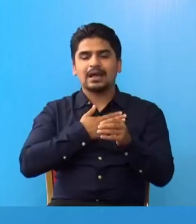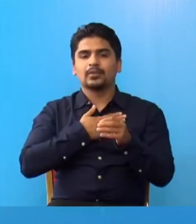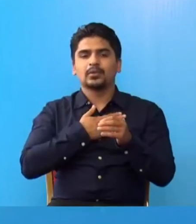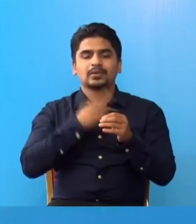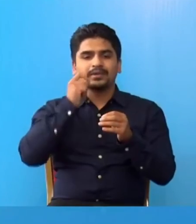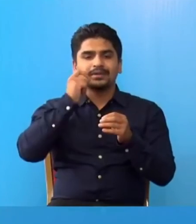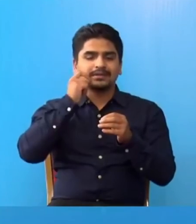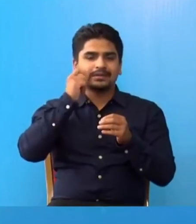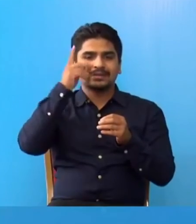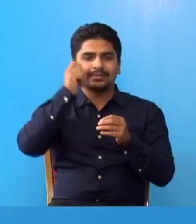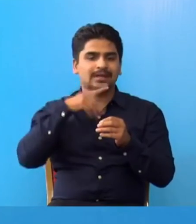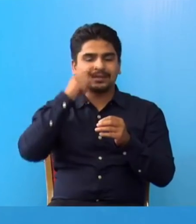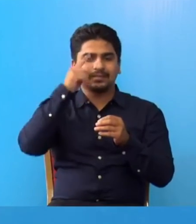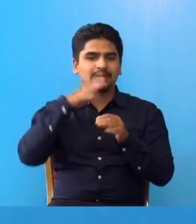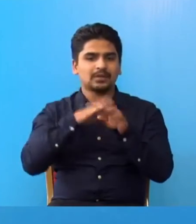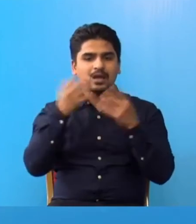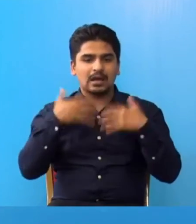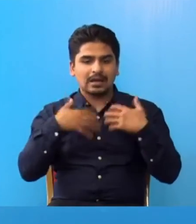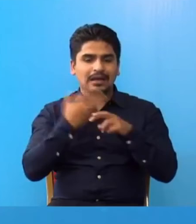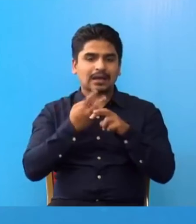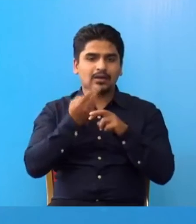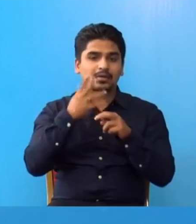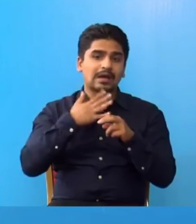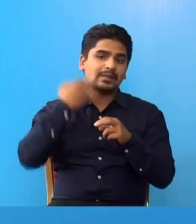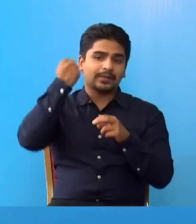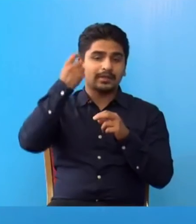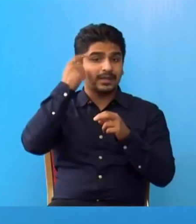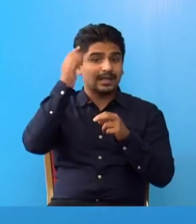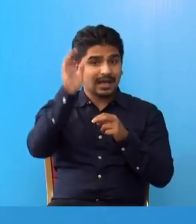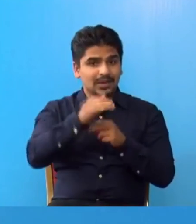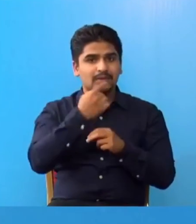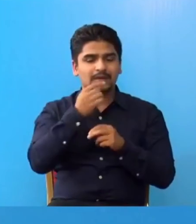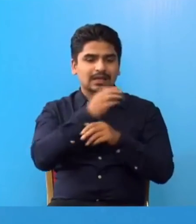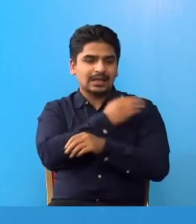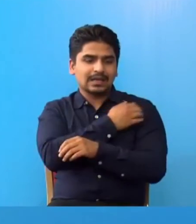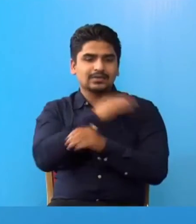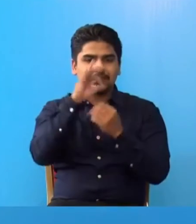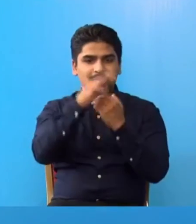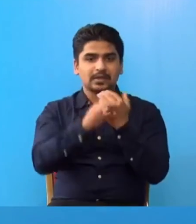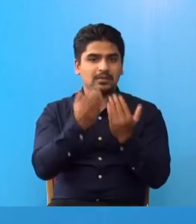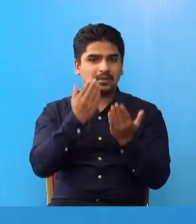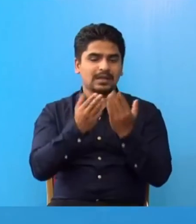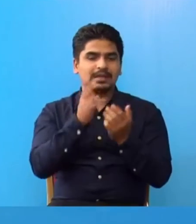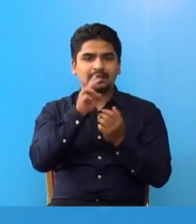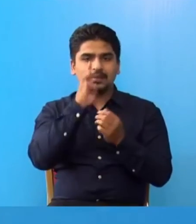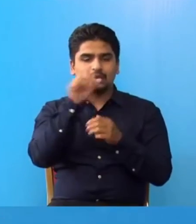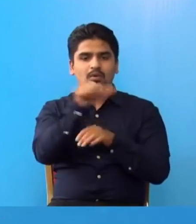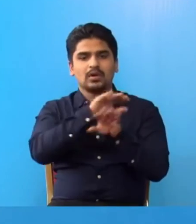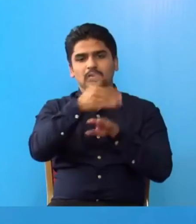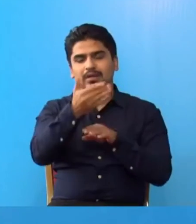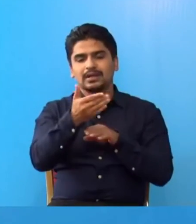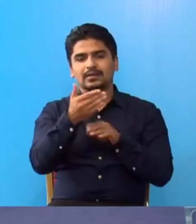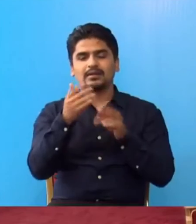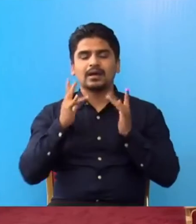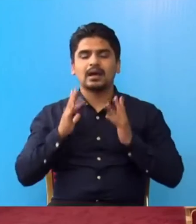दाजुगाई देदीबेनी हरू लाए आपद बीपद परियो, आत्मा अत्याका सोच आयो बने, यह कांसिलिंग बीदी हुना सक्छा, त्यों उहां लाए चाहिए एकिसिम